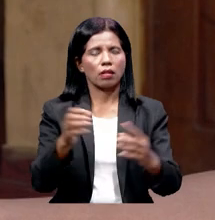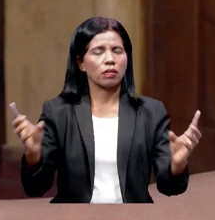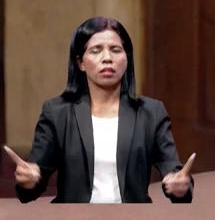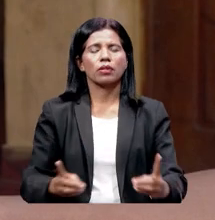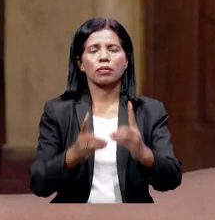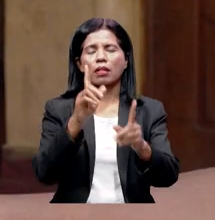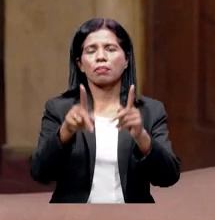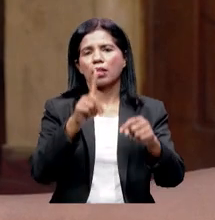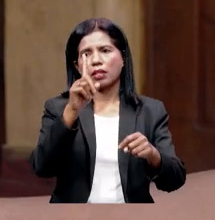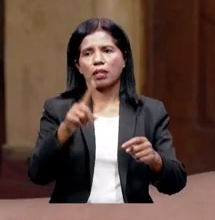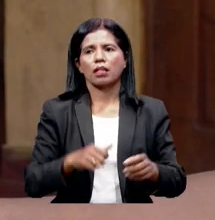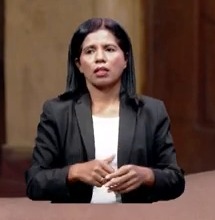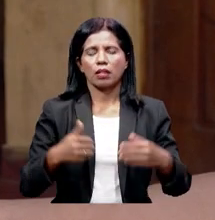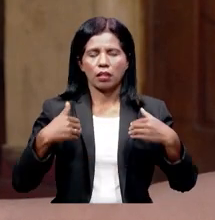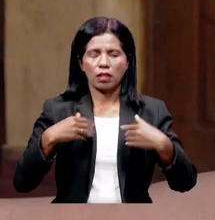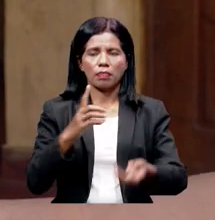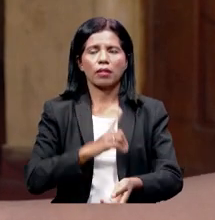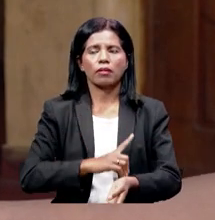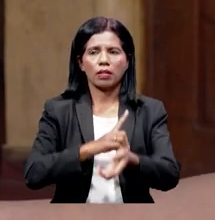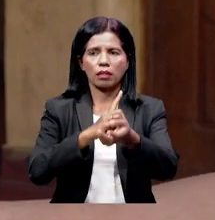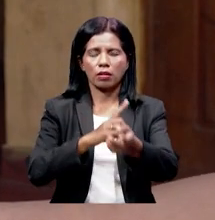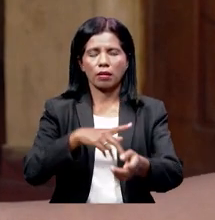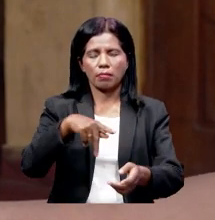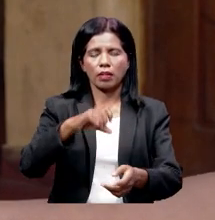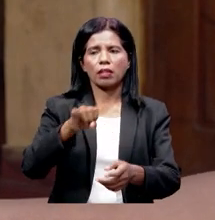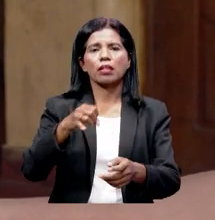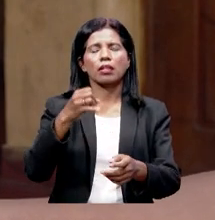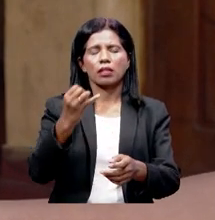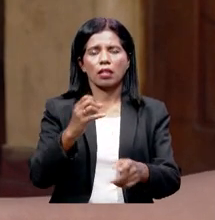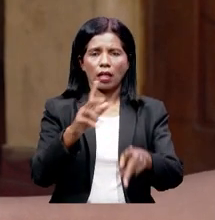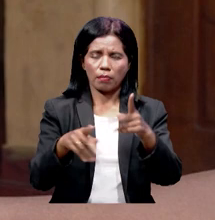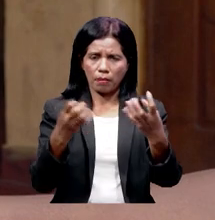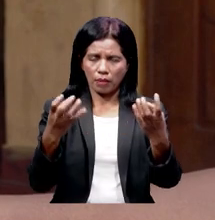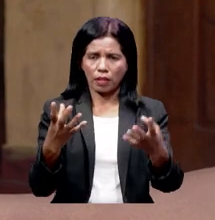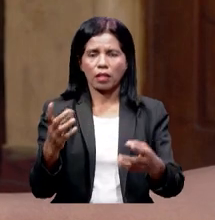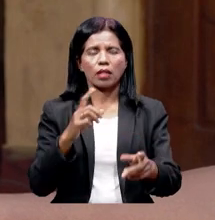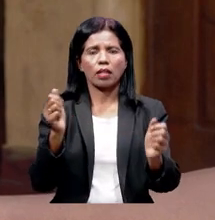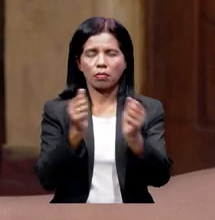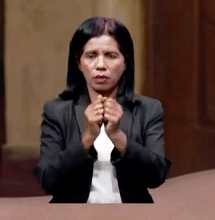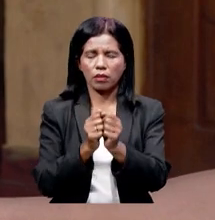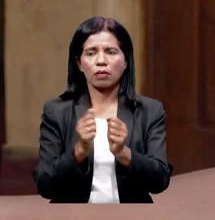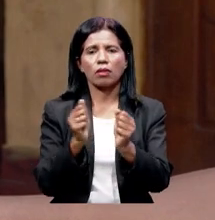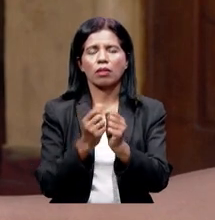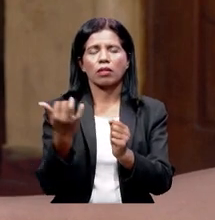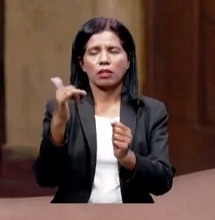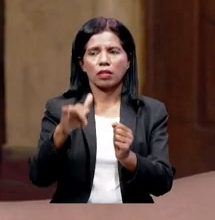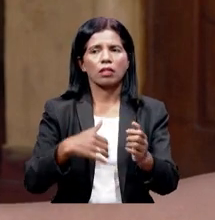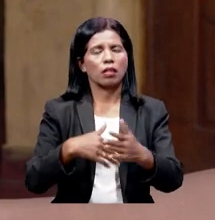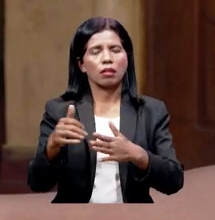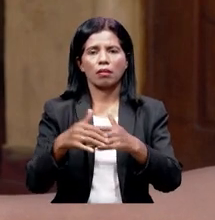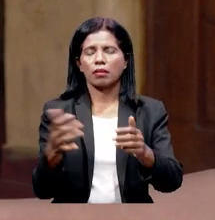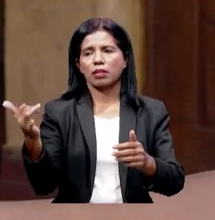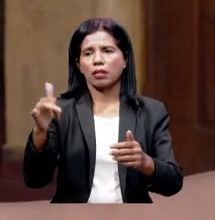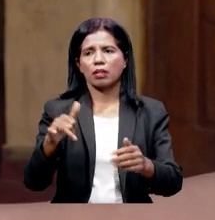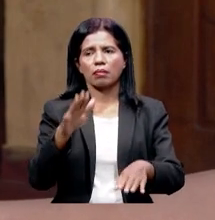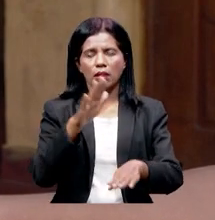berde. Nih ya defensor yang nambah, nih ya prokurador yang bantah, nih ya emang lubuk kita nih bema akompanya musim bantah. Dalam rumah buat sih nih bela